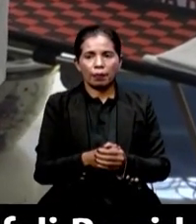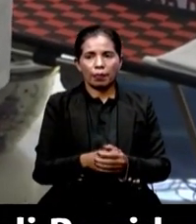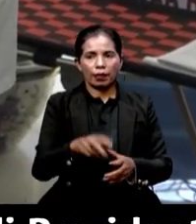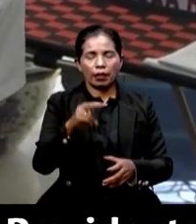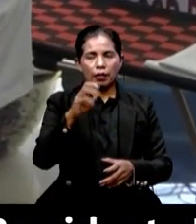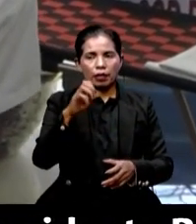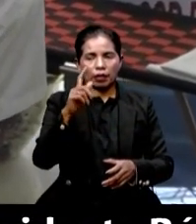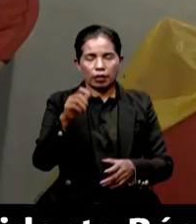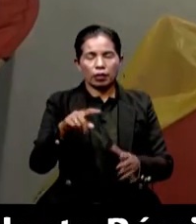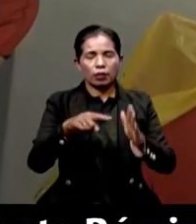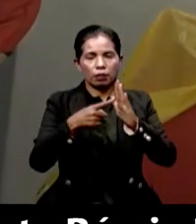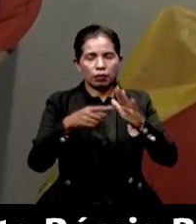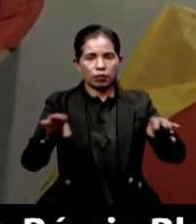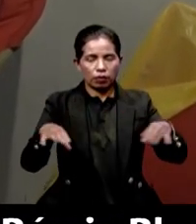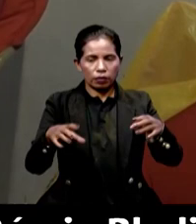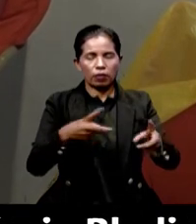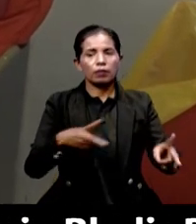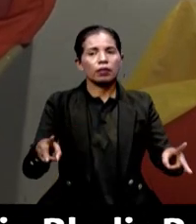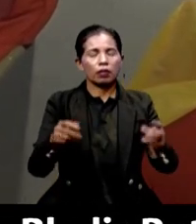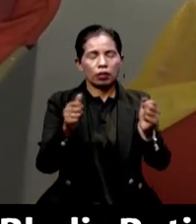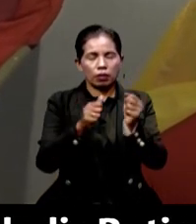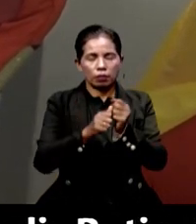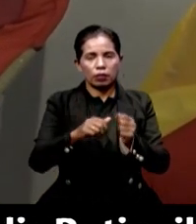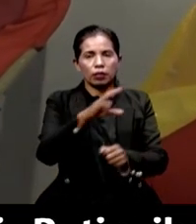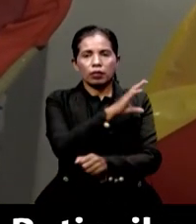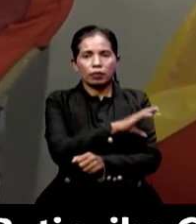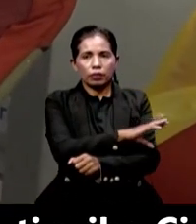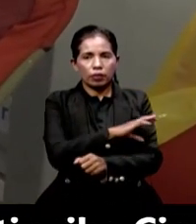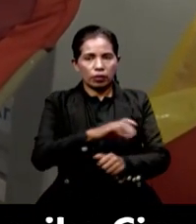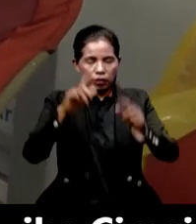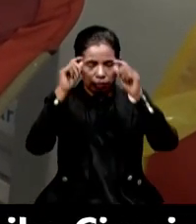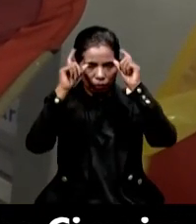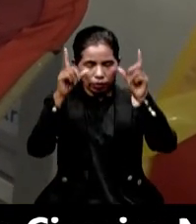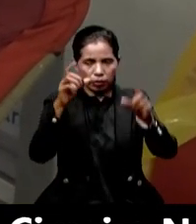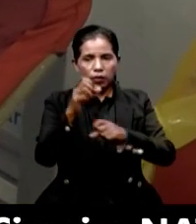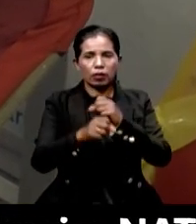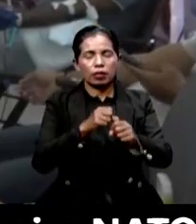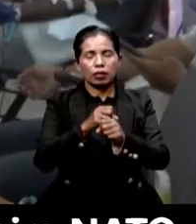Global nebe hahu servisu voluntariu hamutu ko Cruz Vermelha Timor Leste iha tinang riurasan